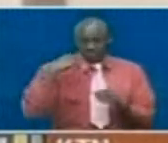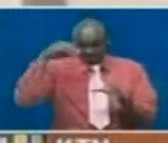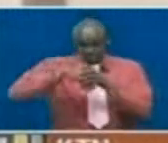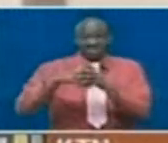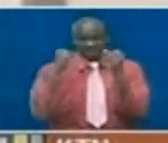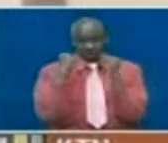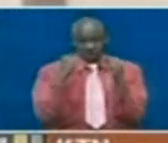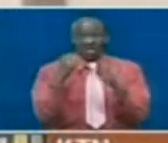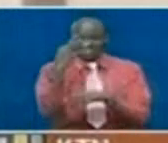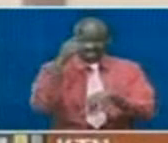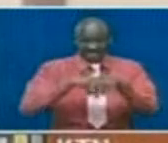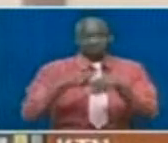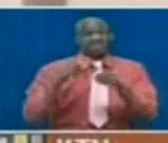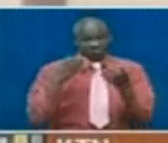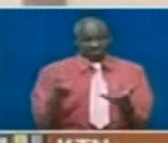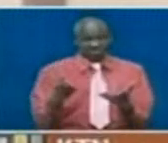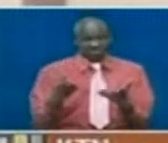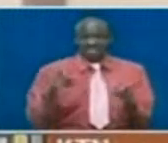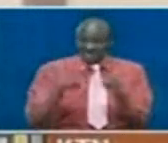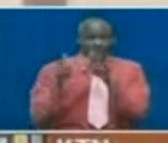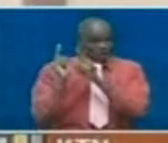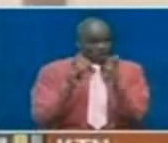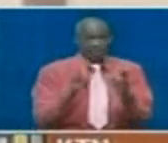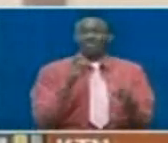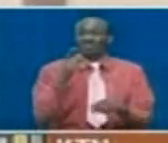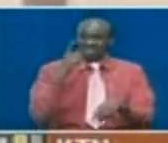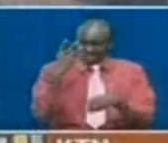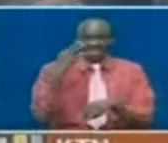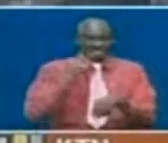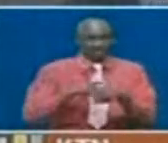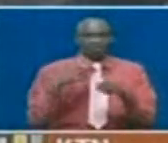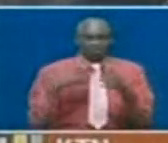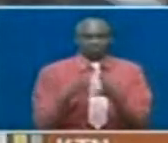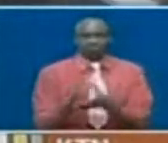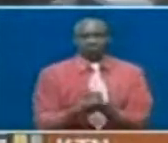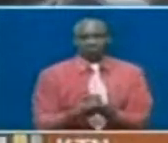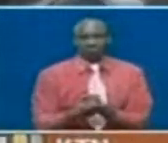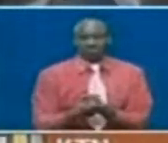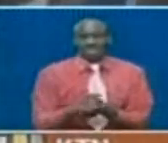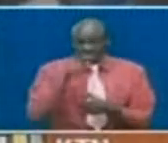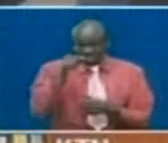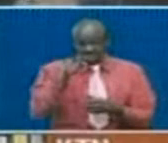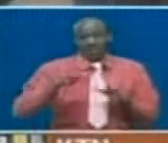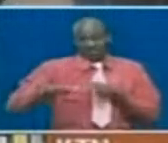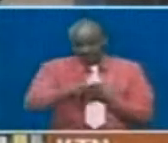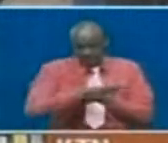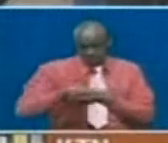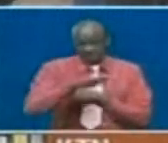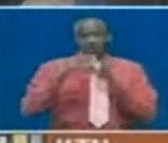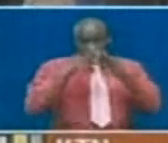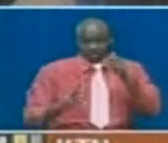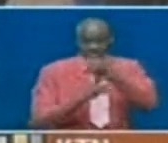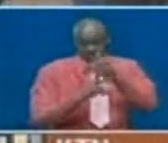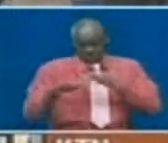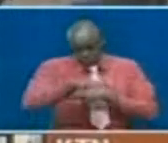stronger 3 times than our normal wire mesh. Msingi wa nyumba umemenua